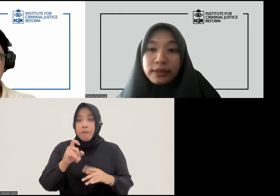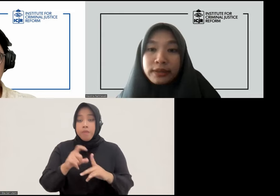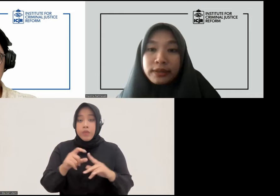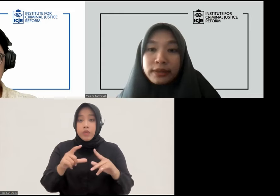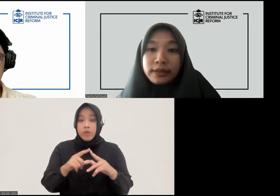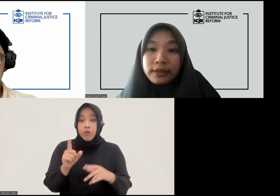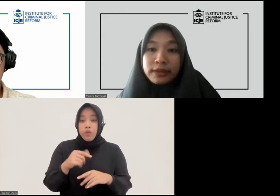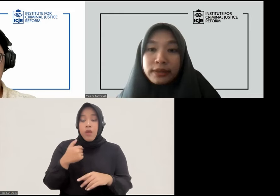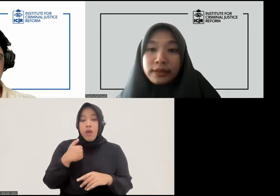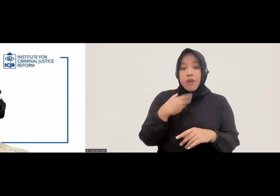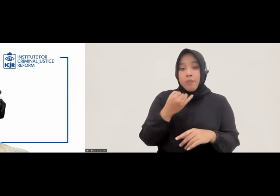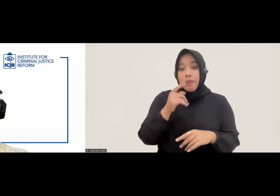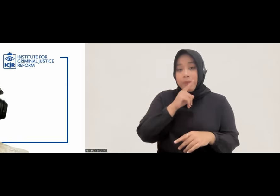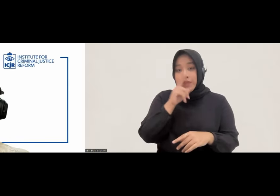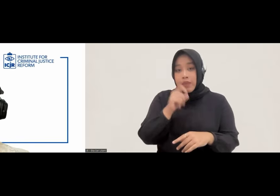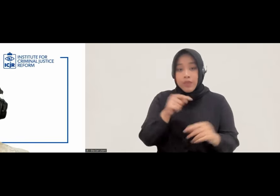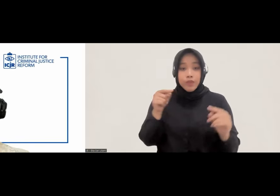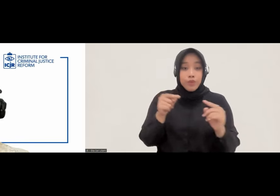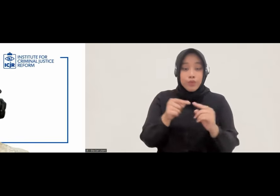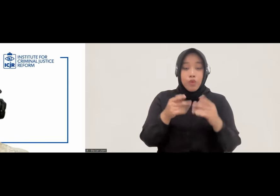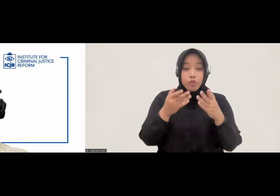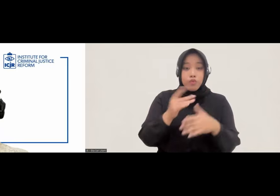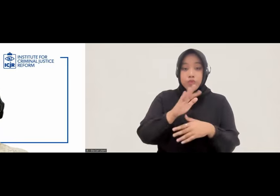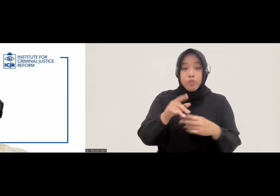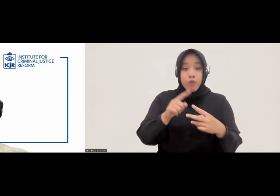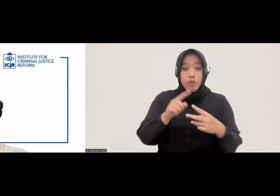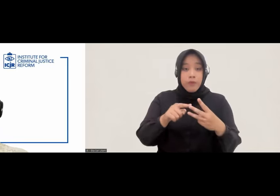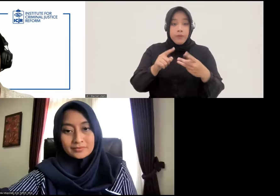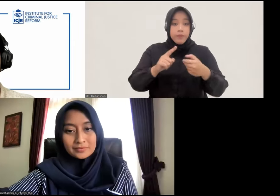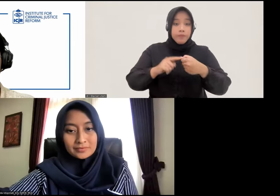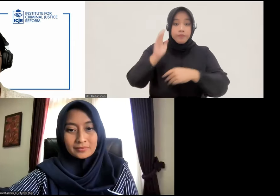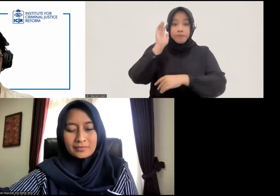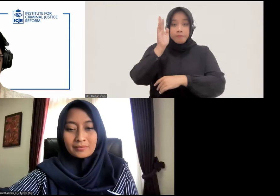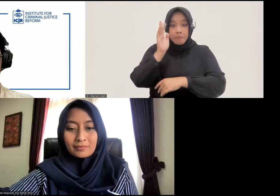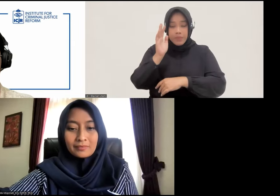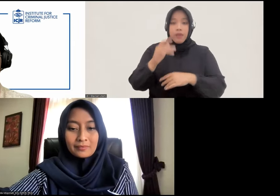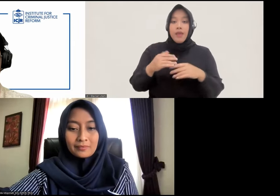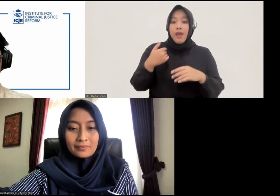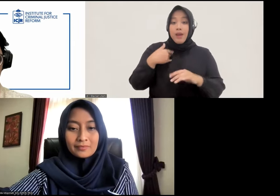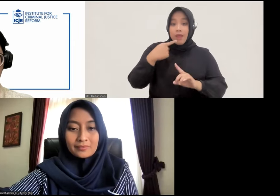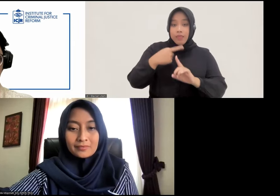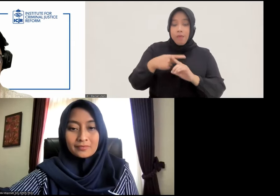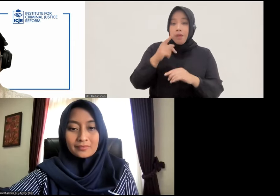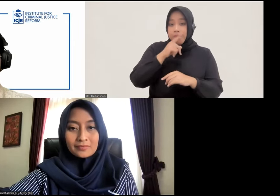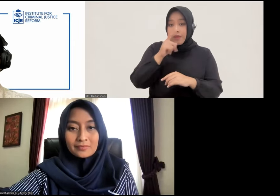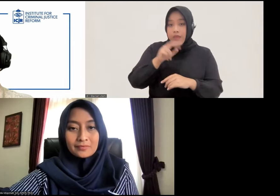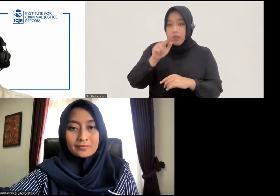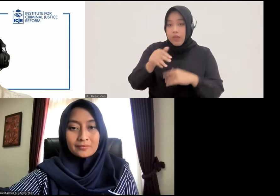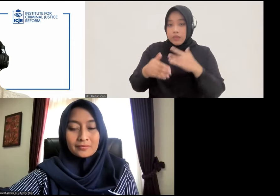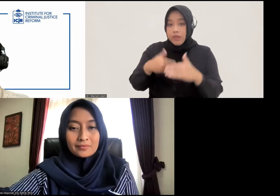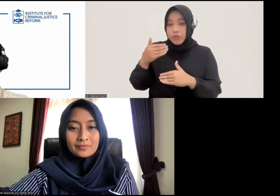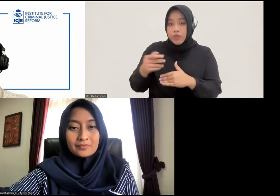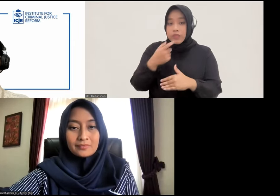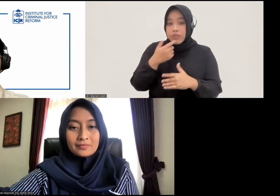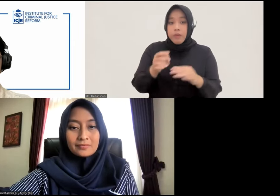beberapa pertanyaan yang ditujukan untuk semua pembicara tadi ada satu tambahan lagi juga pertanyaan lanjutan terkait